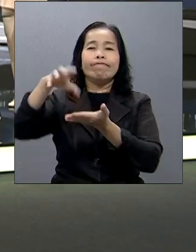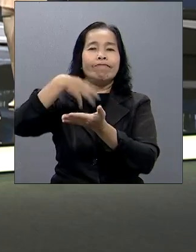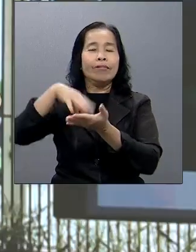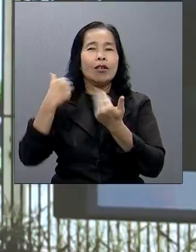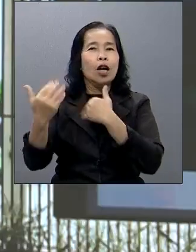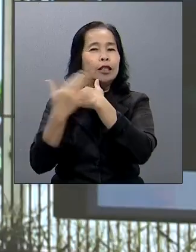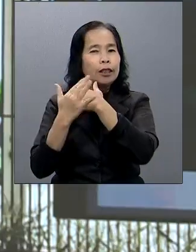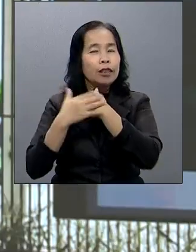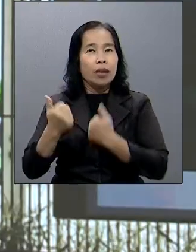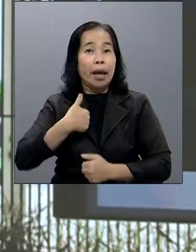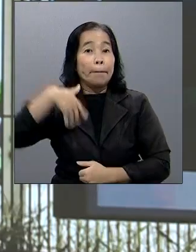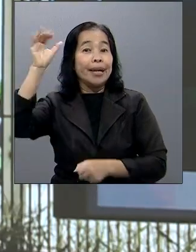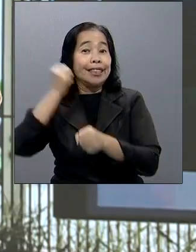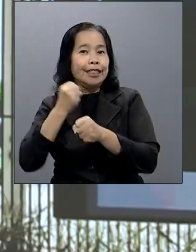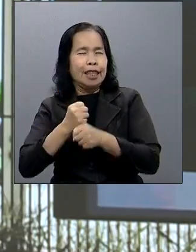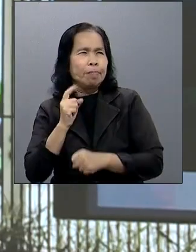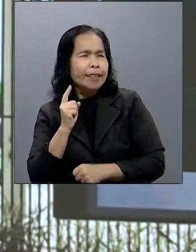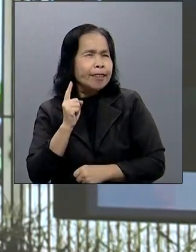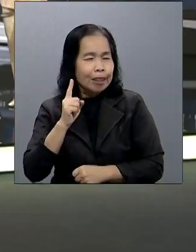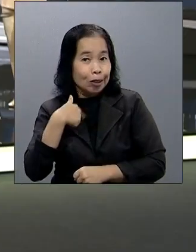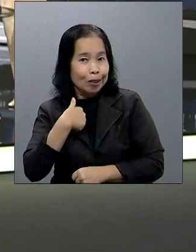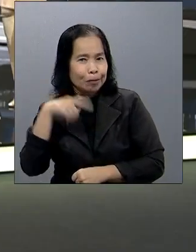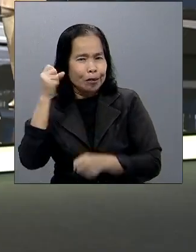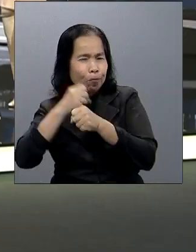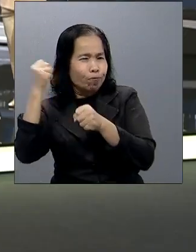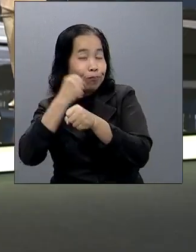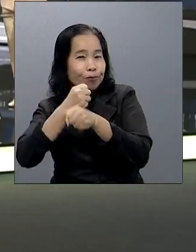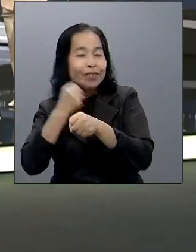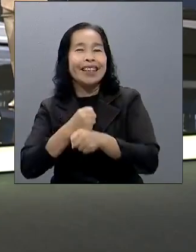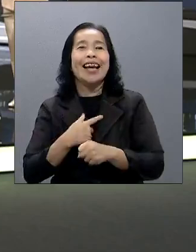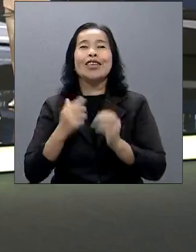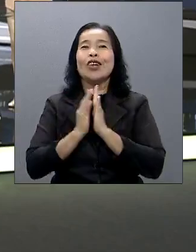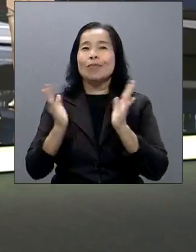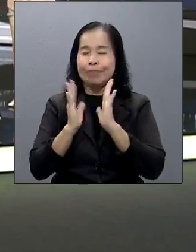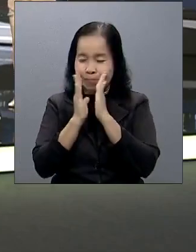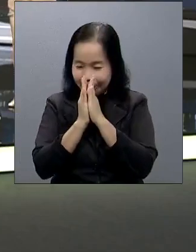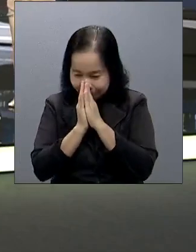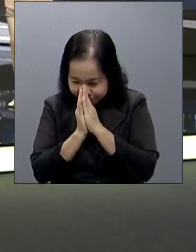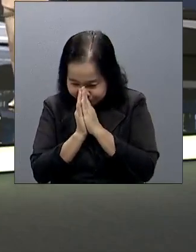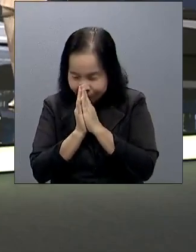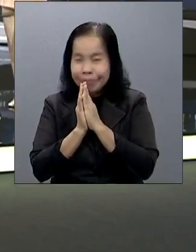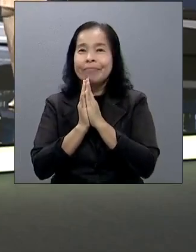ค่ะเดี๋ยวไปซ่อมต่อมเอะก่อนนะ โอเคครับจะได้คมๆนะพี่นะ เนาะ สวัสดีครับ สวัสดีค่ะ